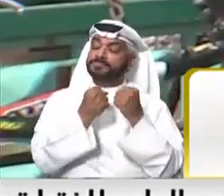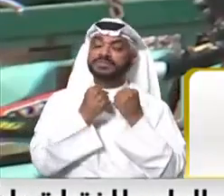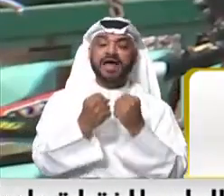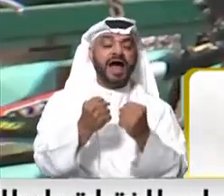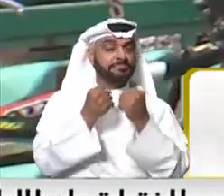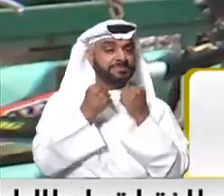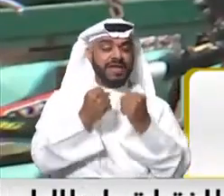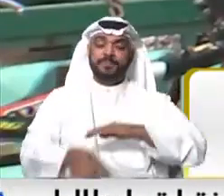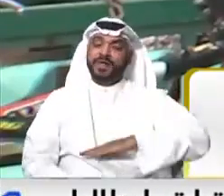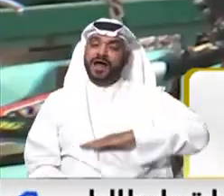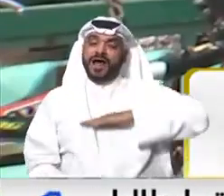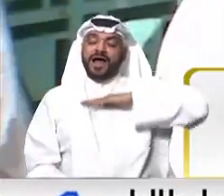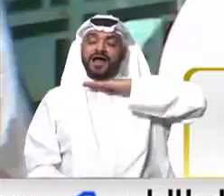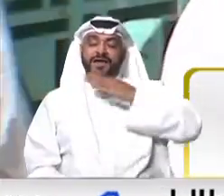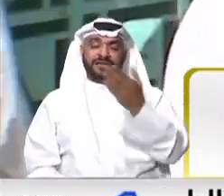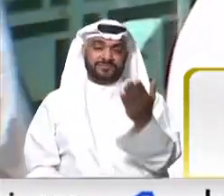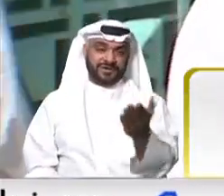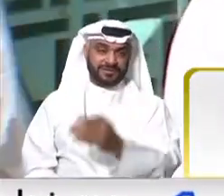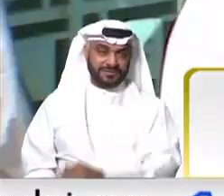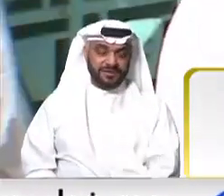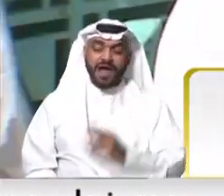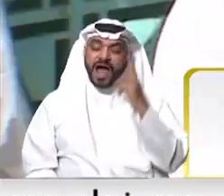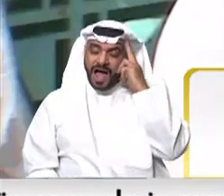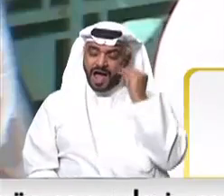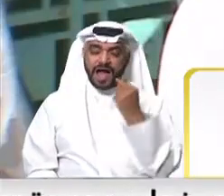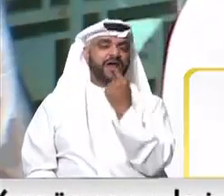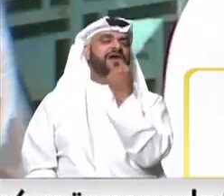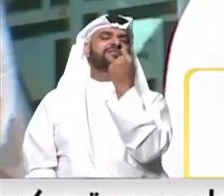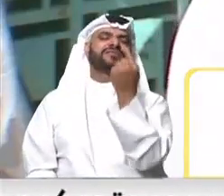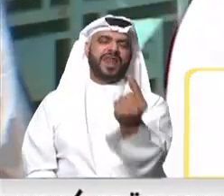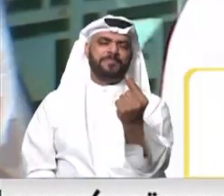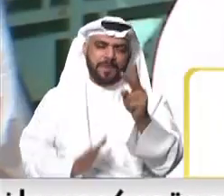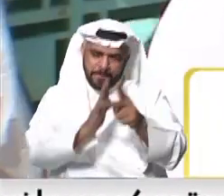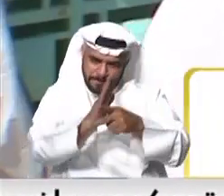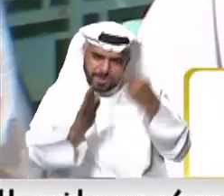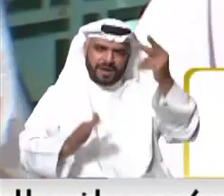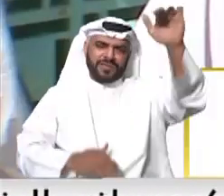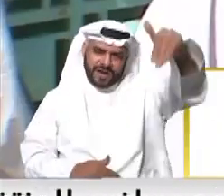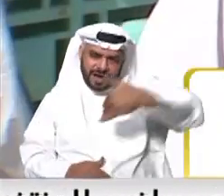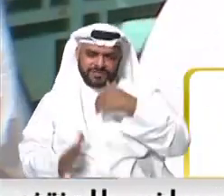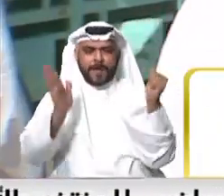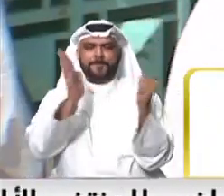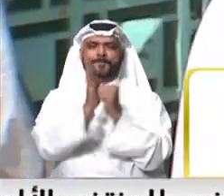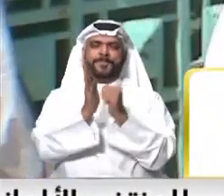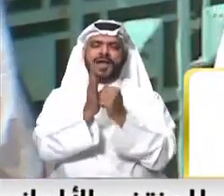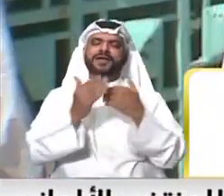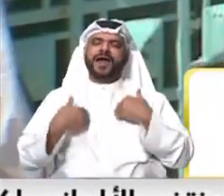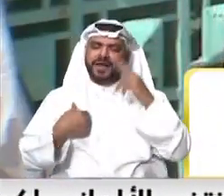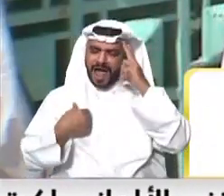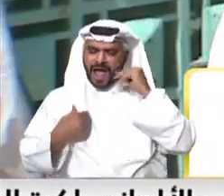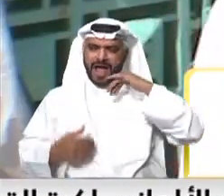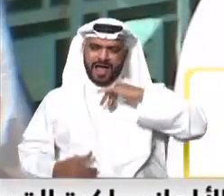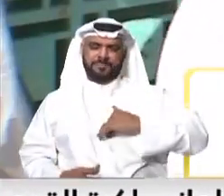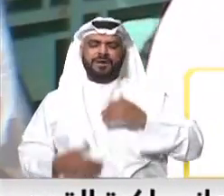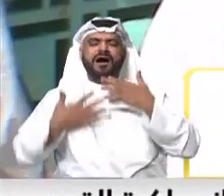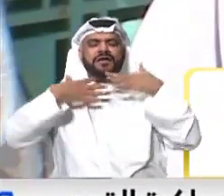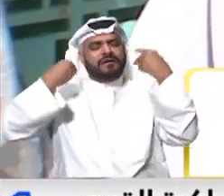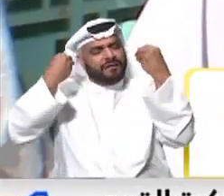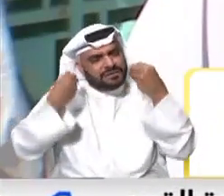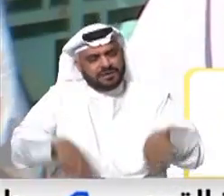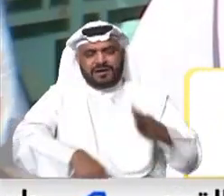يعني أيام مرت في عمرنا تقريبا. بنطالب إنه نرجع على ديارنا لأنه احنا هان تبهدلنا